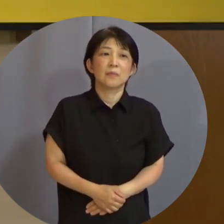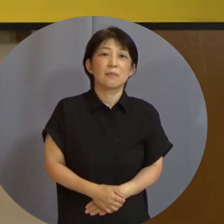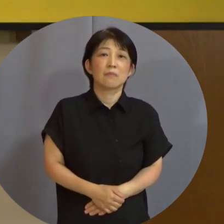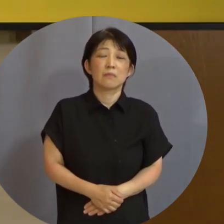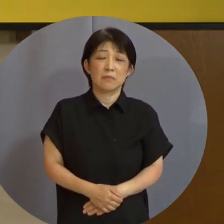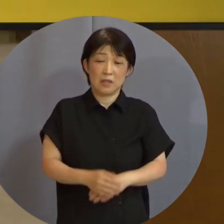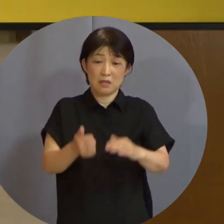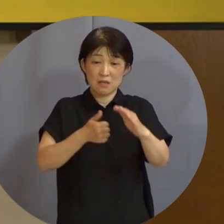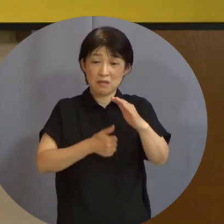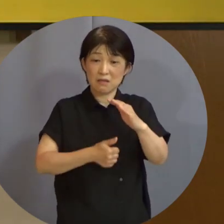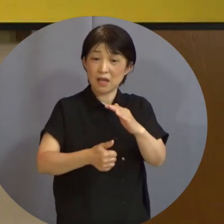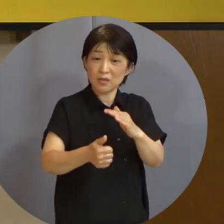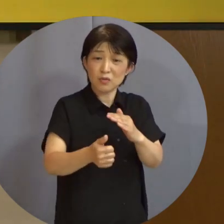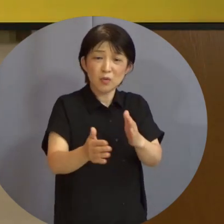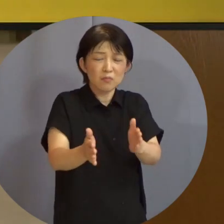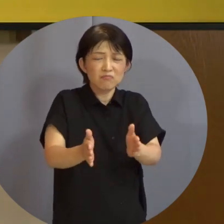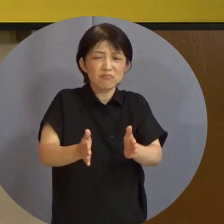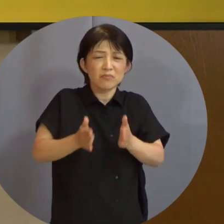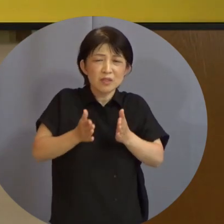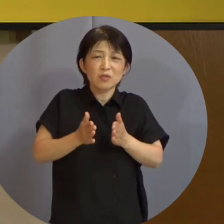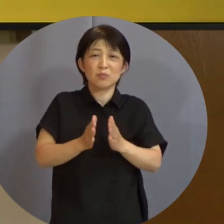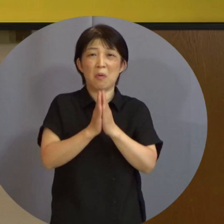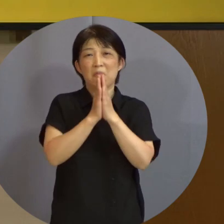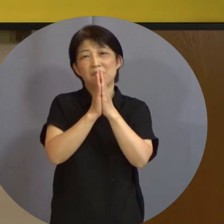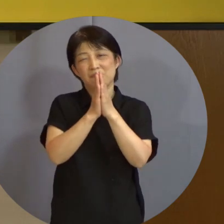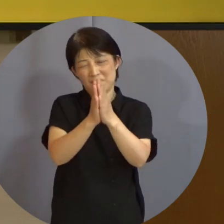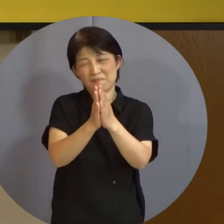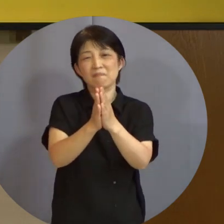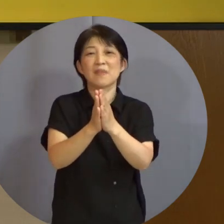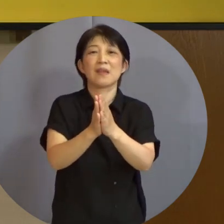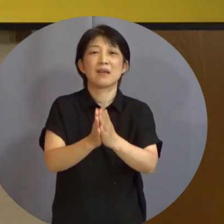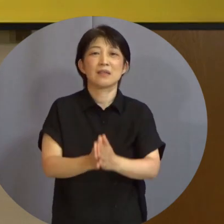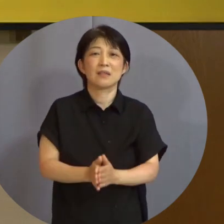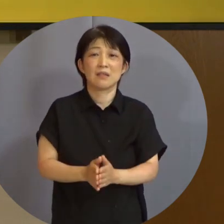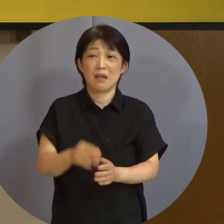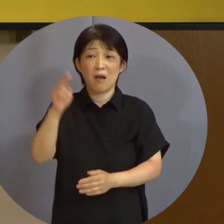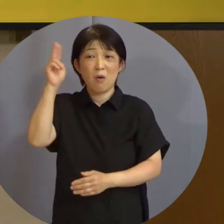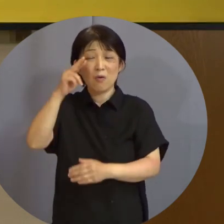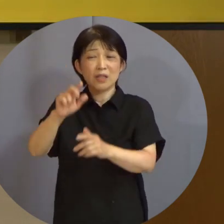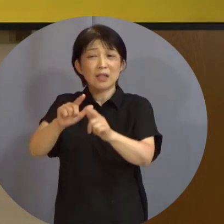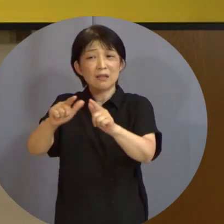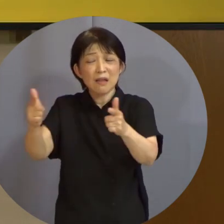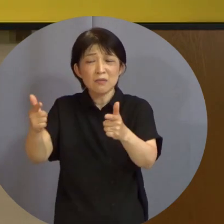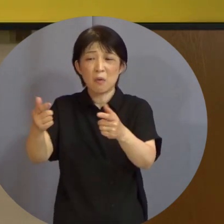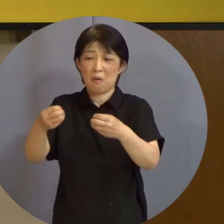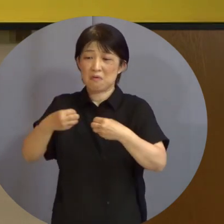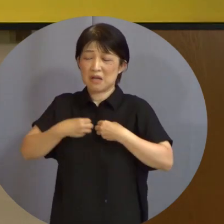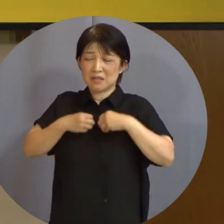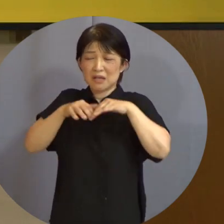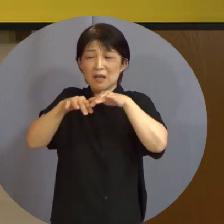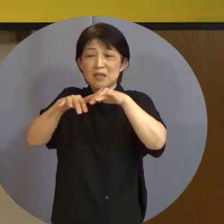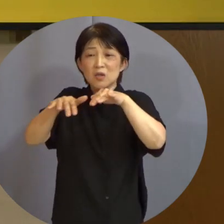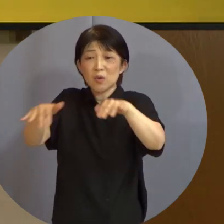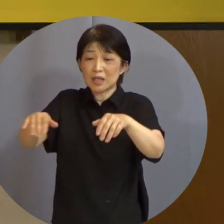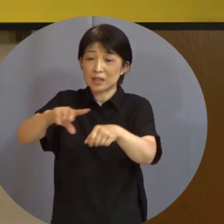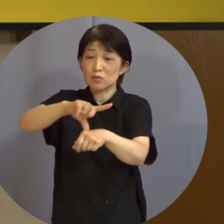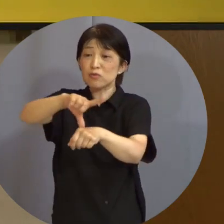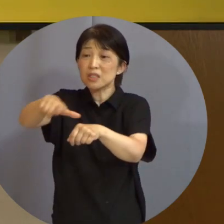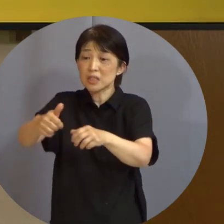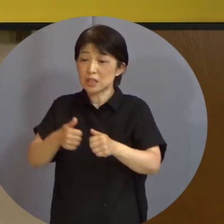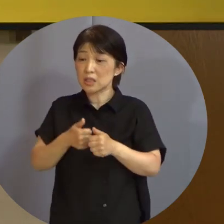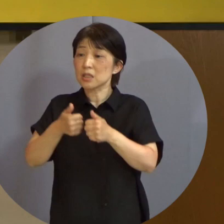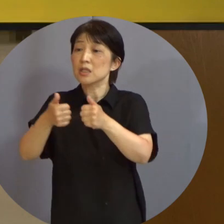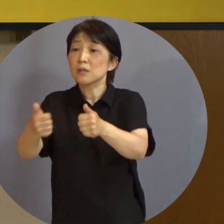外出の自粛もお願いしています。大阪などの感染拡大地域との往来は自粛してください